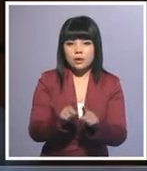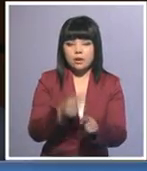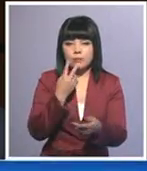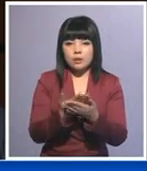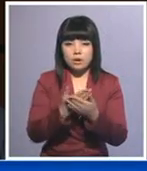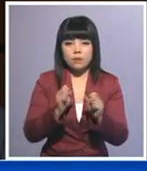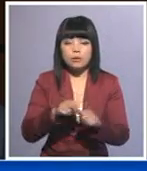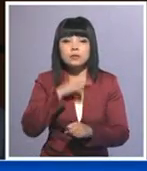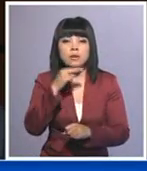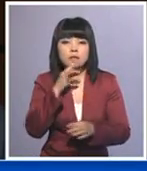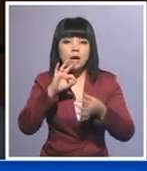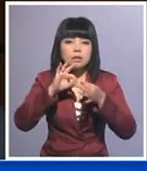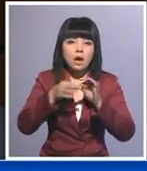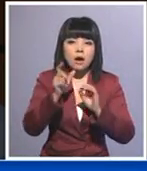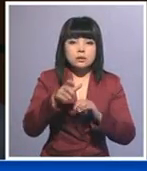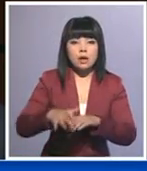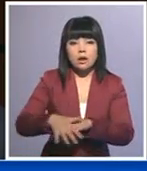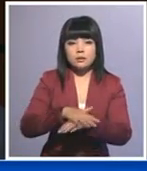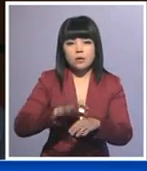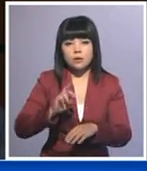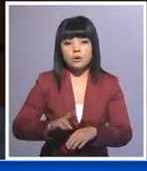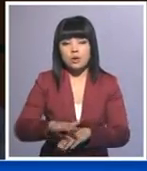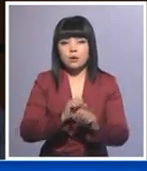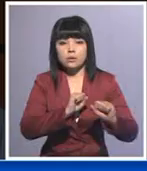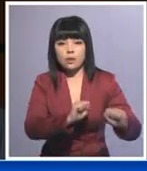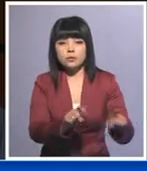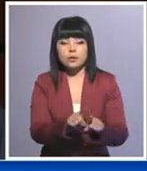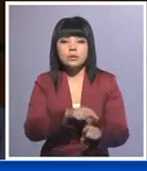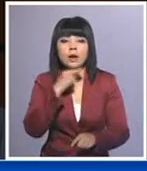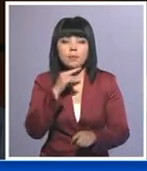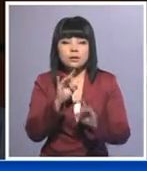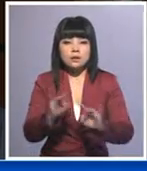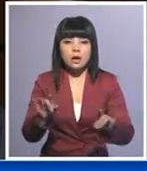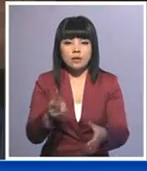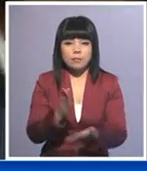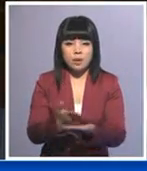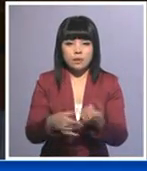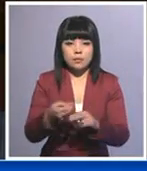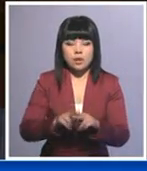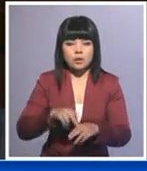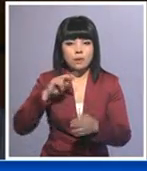зор көңіл бөлетіндігін, әрі өз халқын әлеуметтік қорғауға тырысатындығын білдіреді. Жүзеге асқан